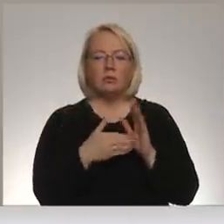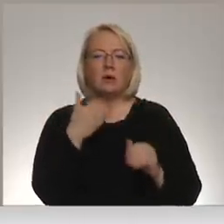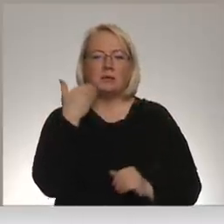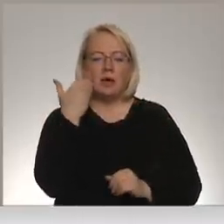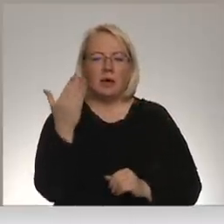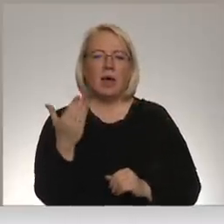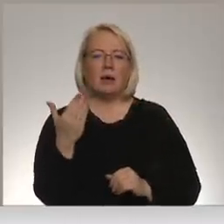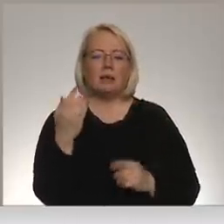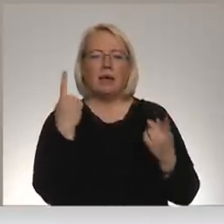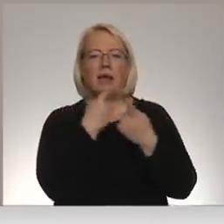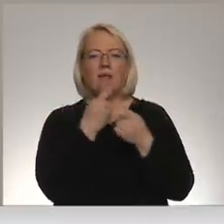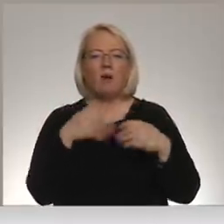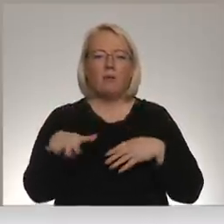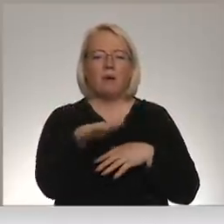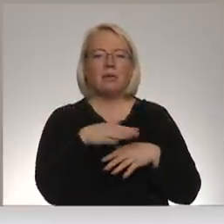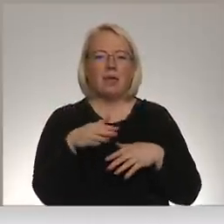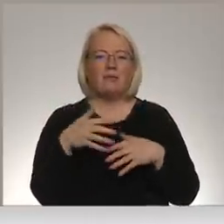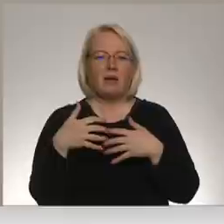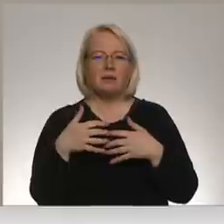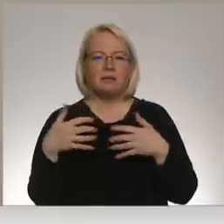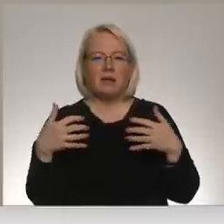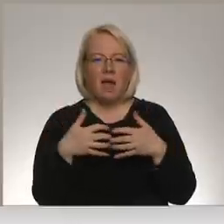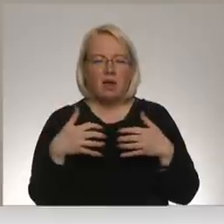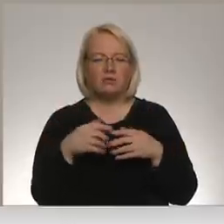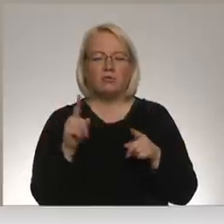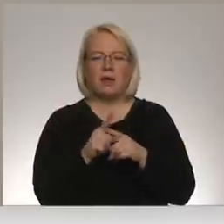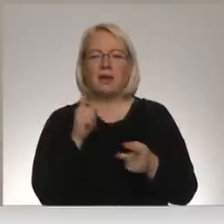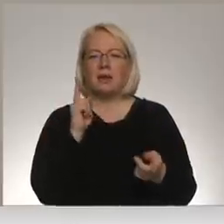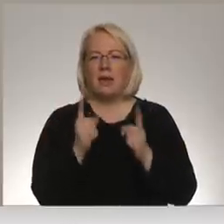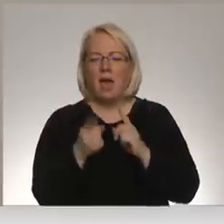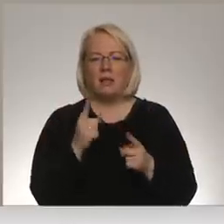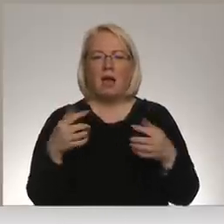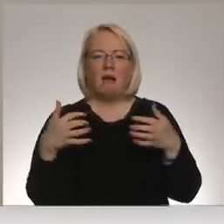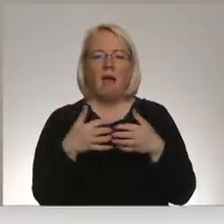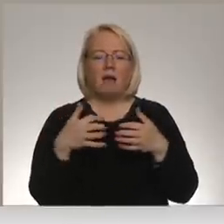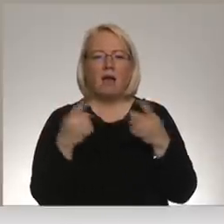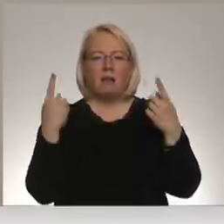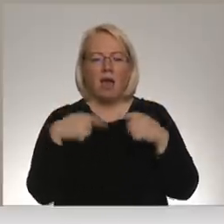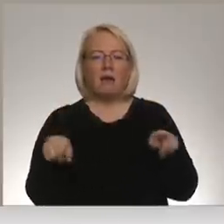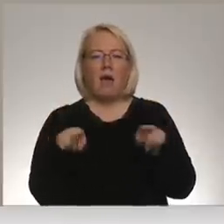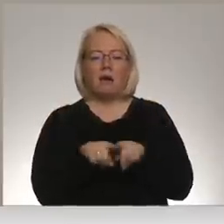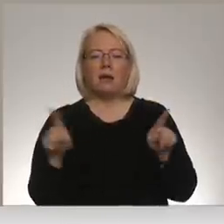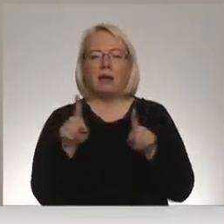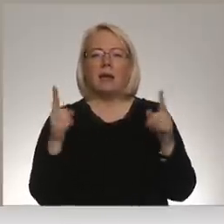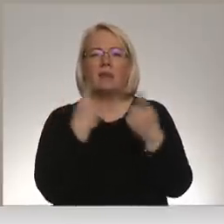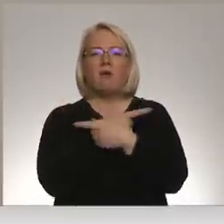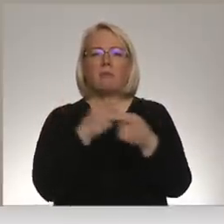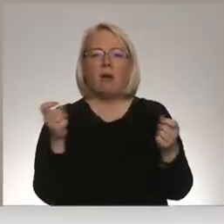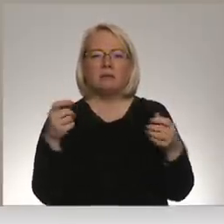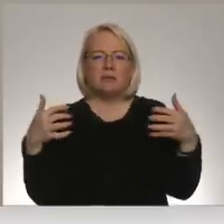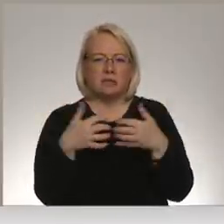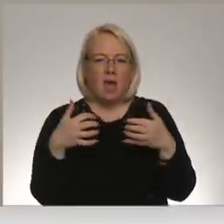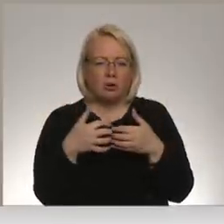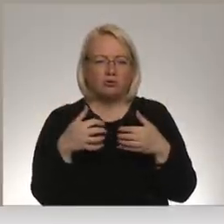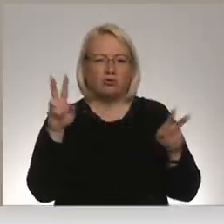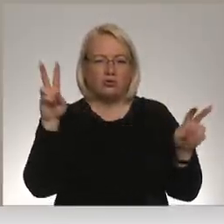arī informatīvais karš un neapšaubām reālas karadarbības laikā arī ir informatīvais karš, nu, tas jau, es domāju, ir diezgan